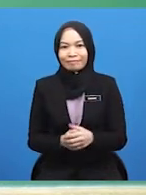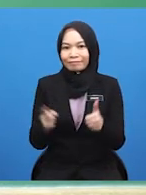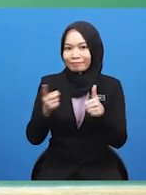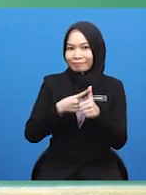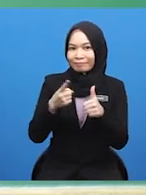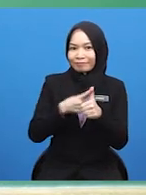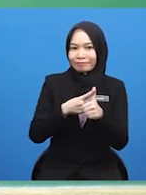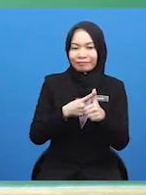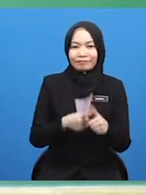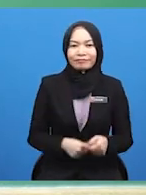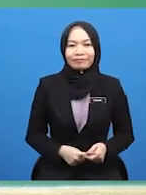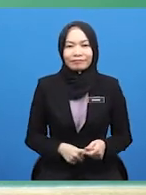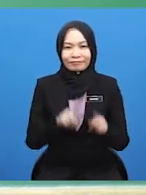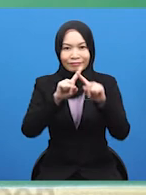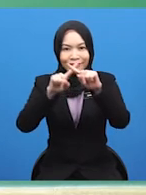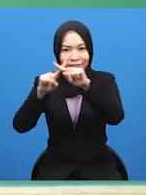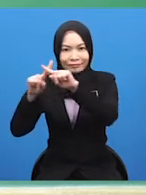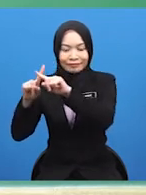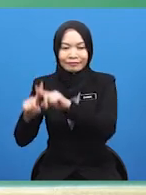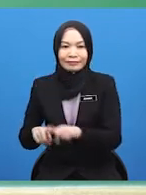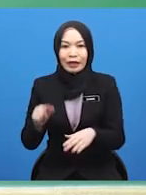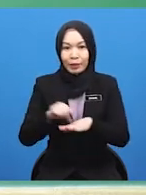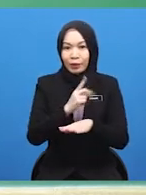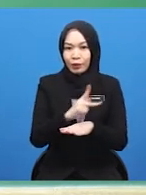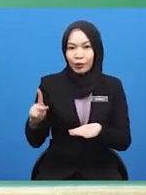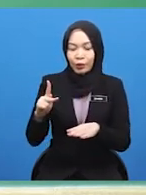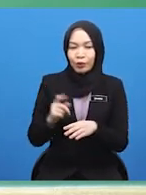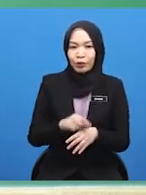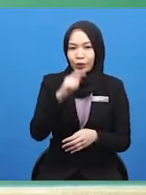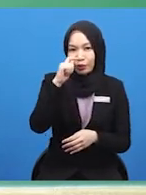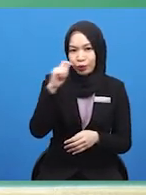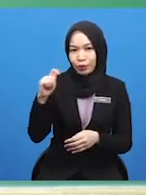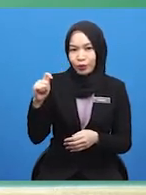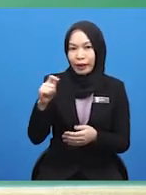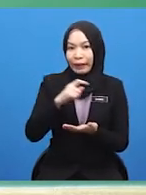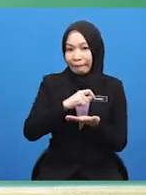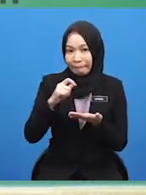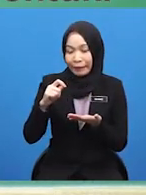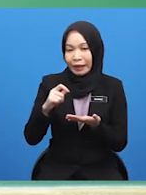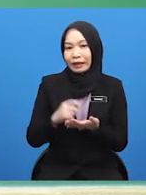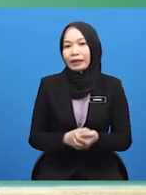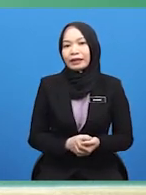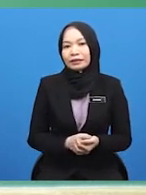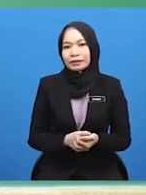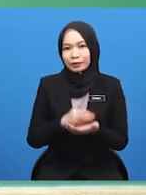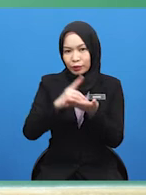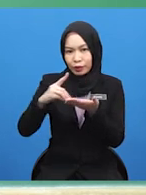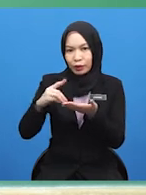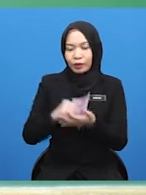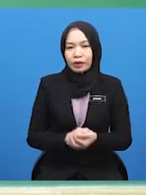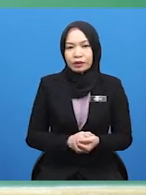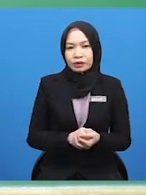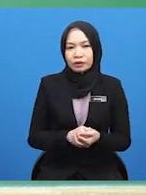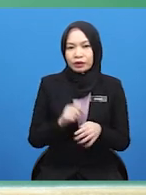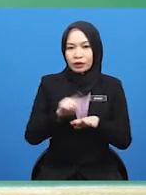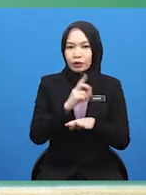silang, hatching, menggunakan pen, pensel atau dakwat. Garisan disusun membentuk imej